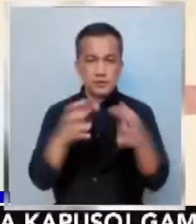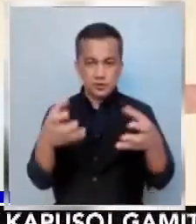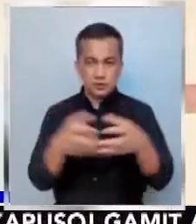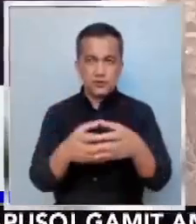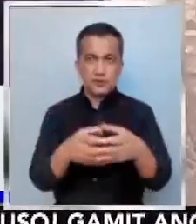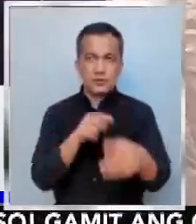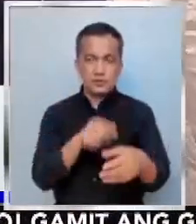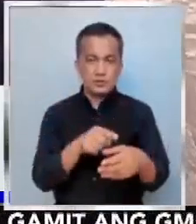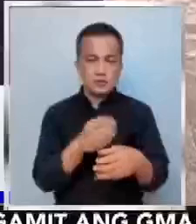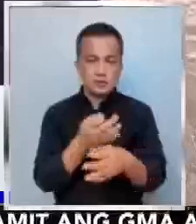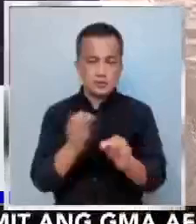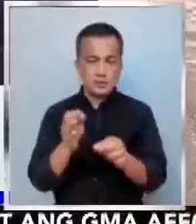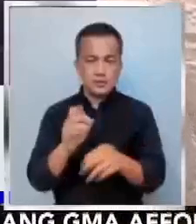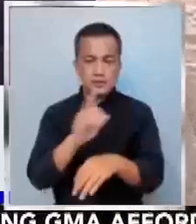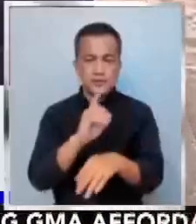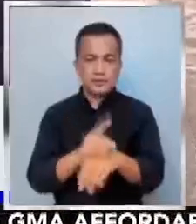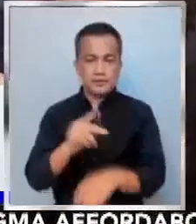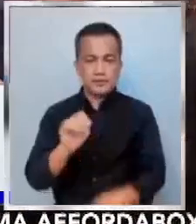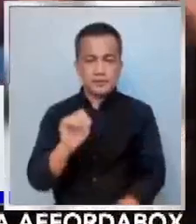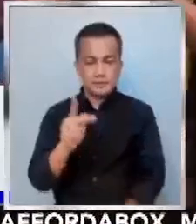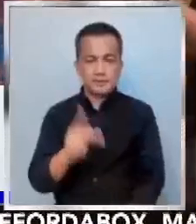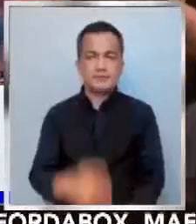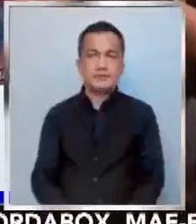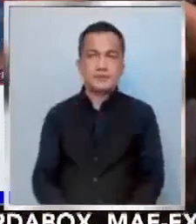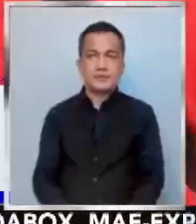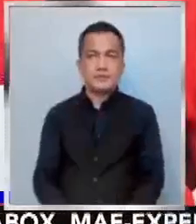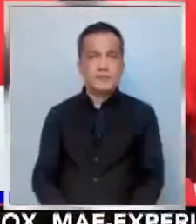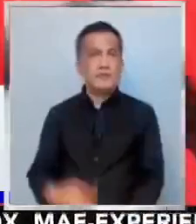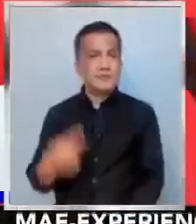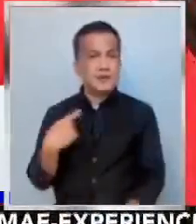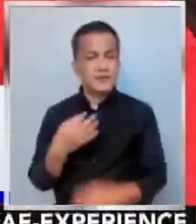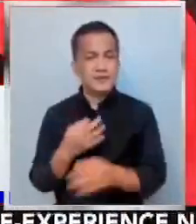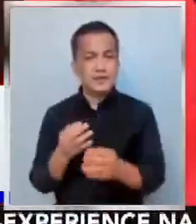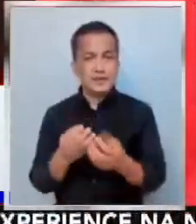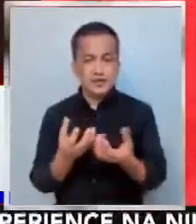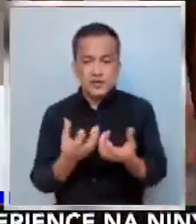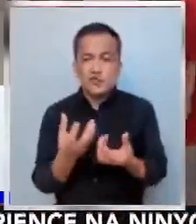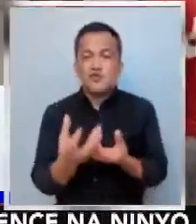Park. May libreng palugaw din ang PNP.